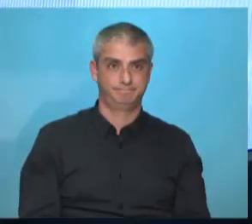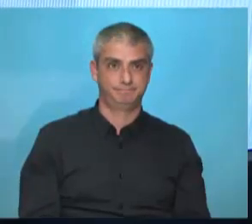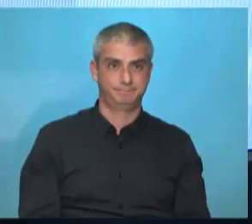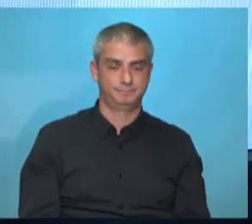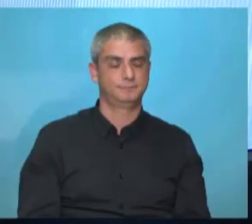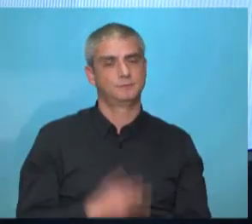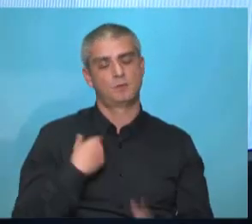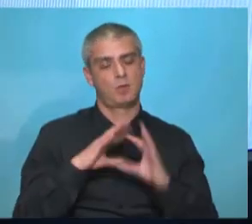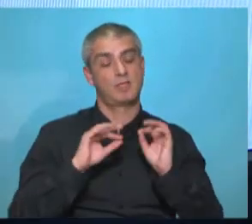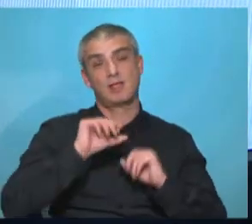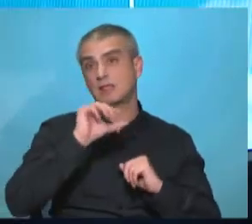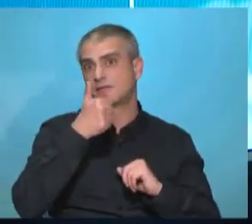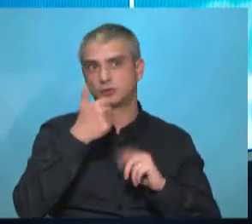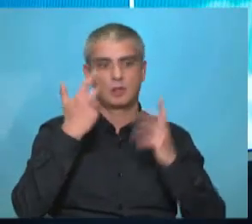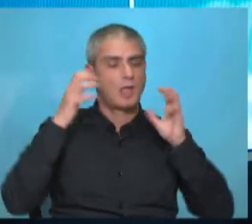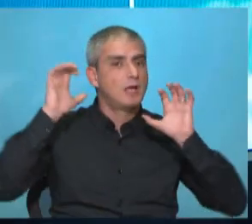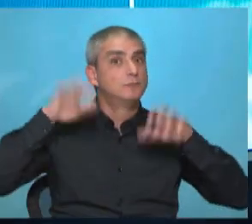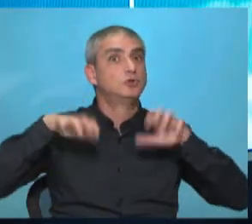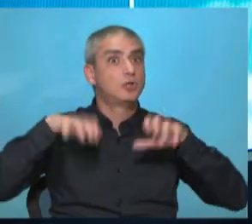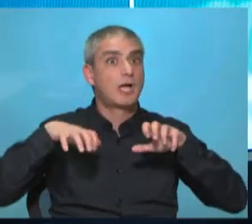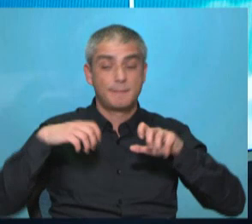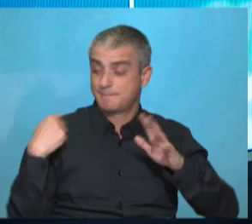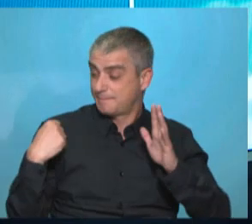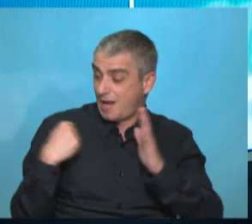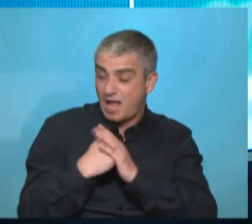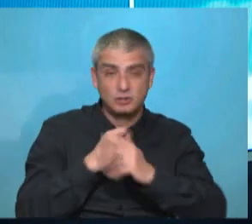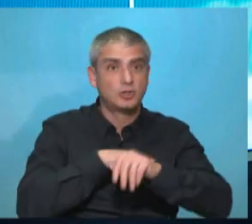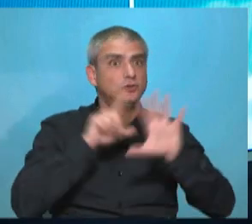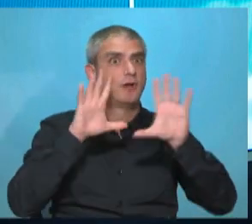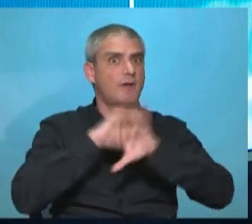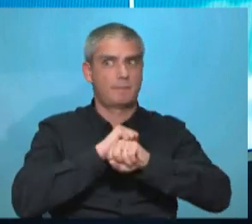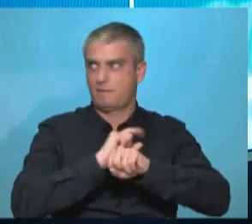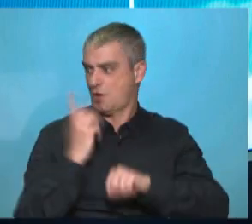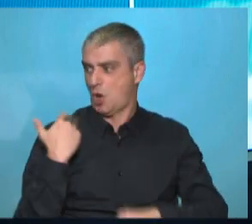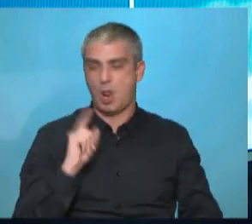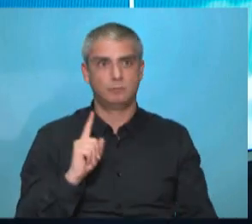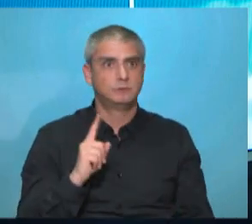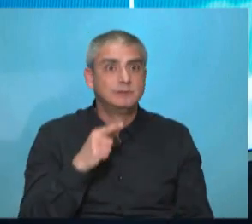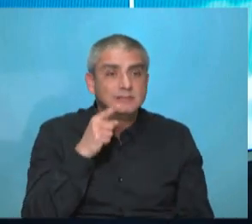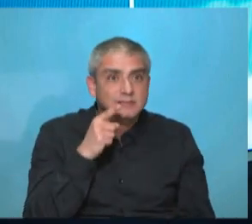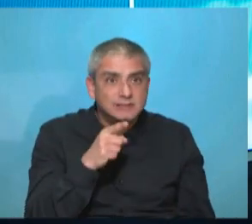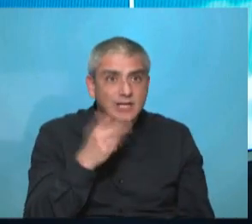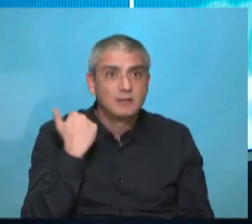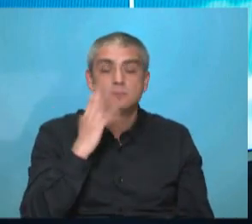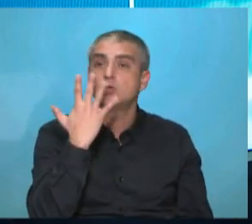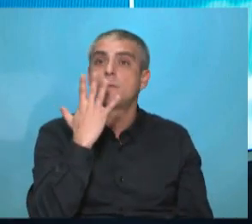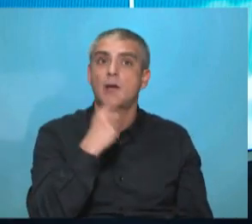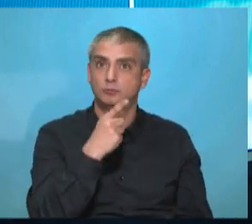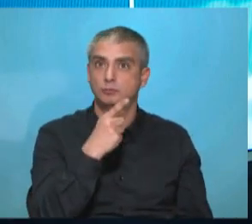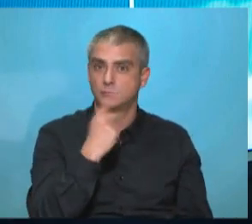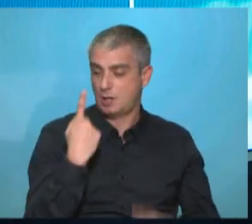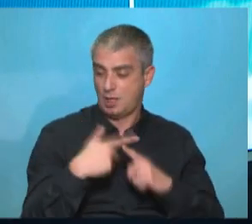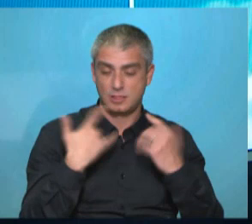כן, אז בואו נתחיל קודם כל עם כמויות המשקעים עד 19:00, שזה ממש לא מזמן, זה מיום חמישי, כן? עד